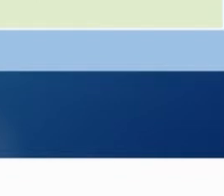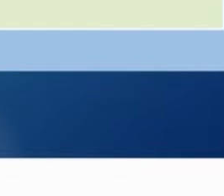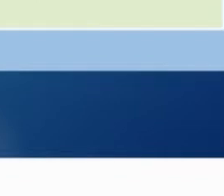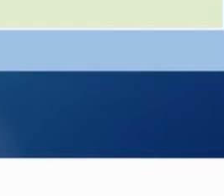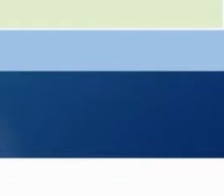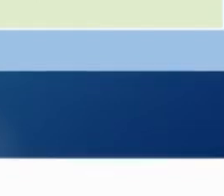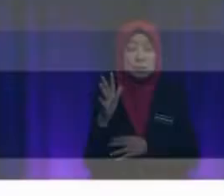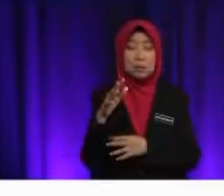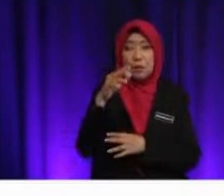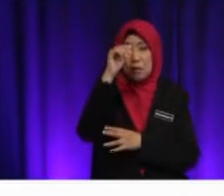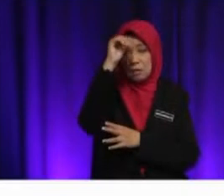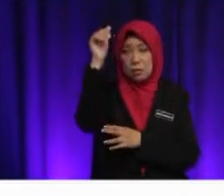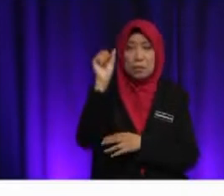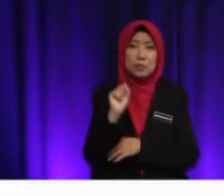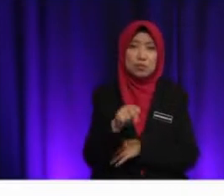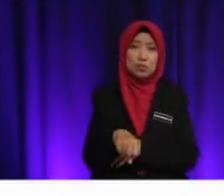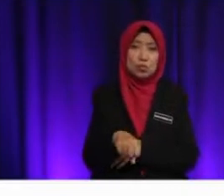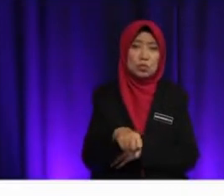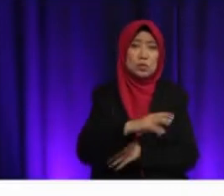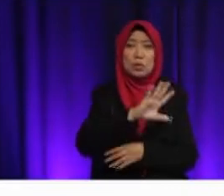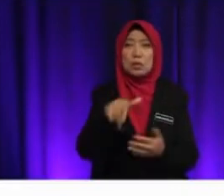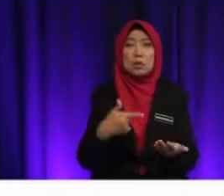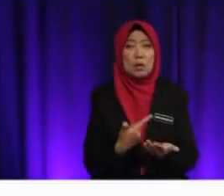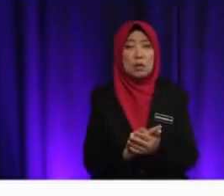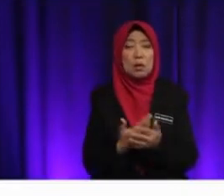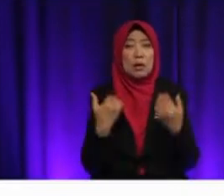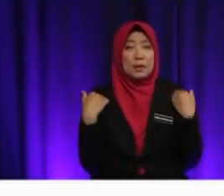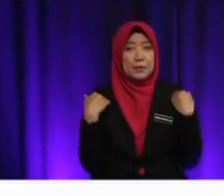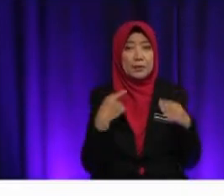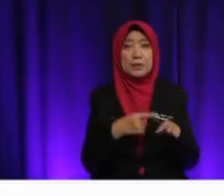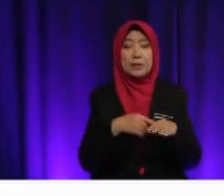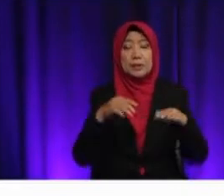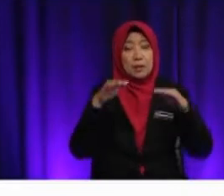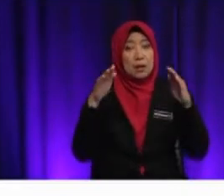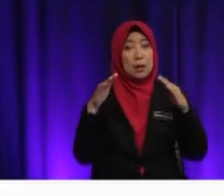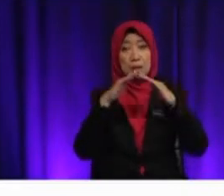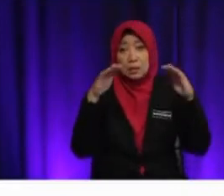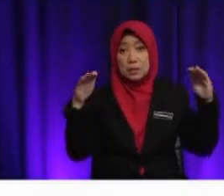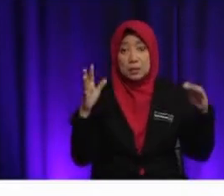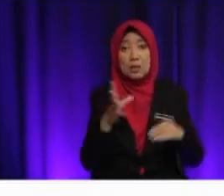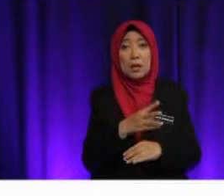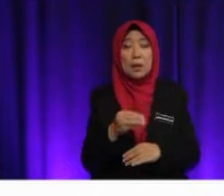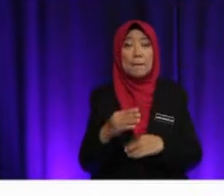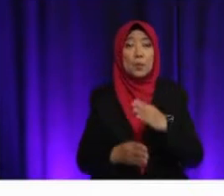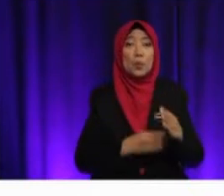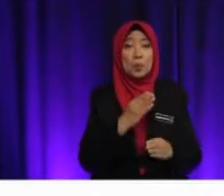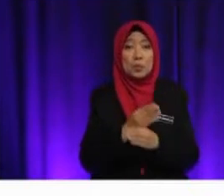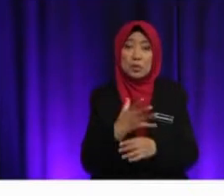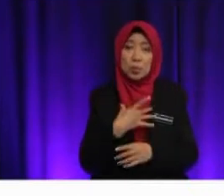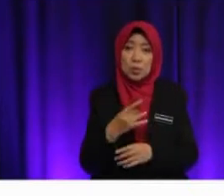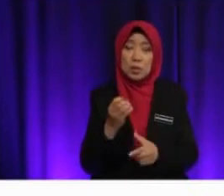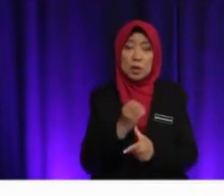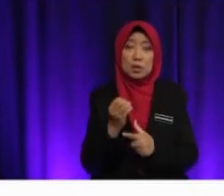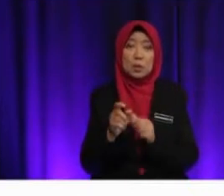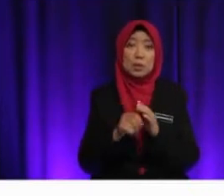Allah bersujud segala yang ada di langit dan di bumi dengan sukarela atau terpaksa,